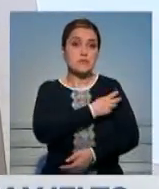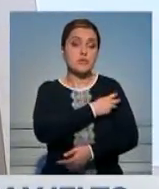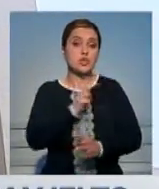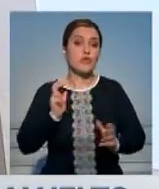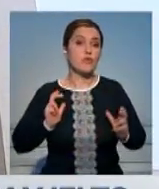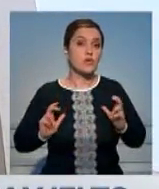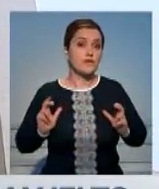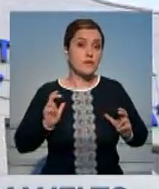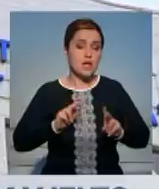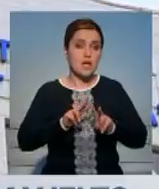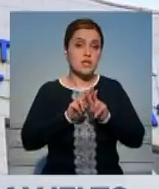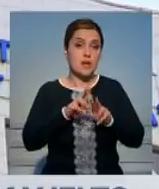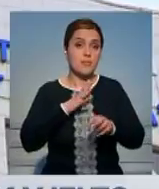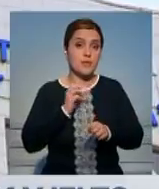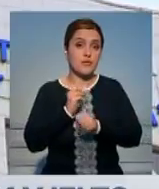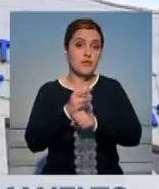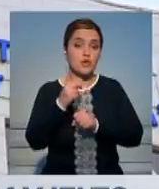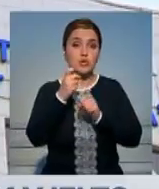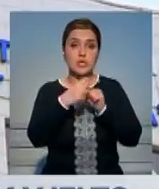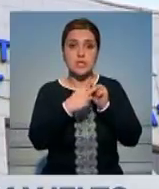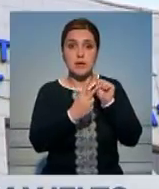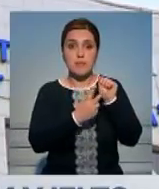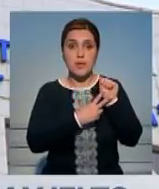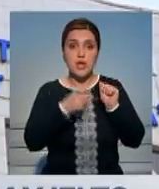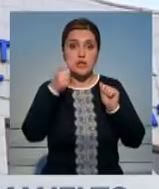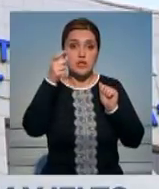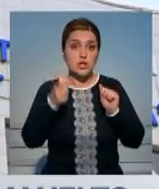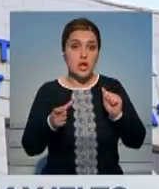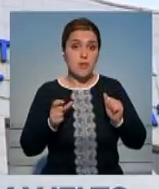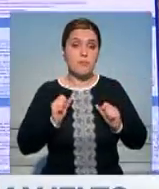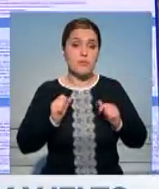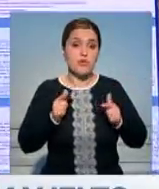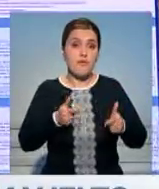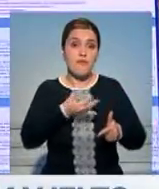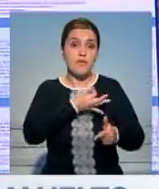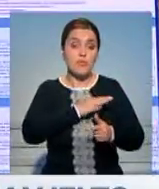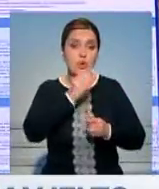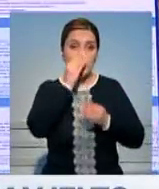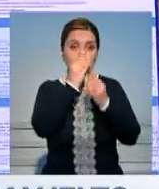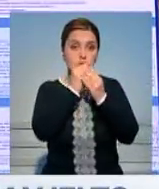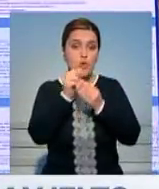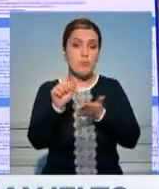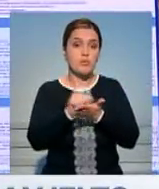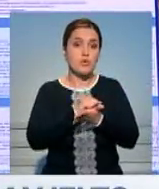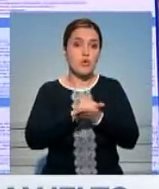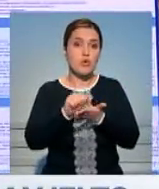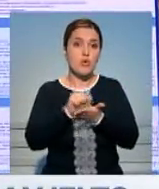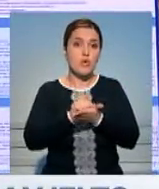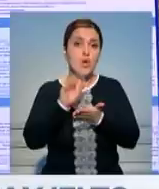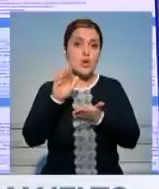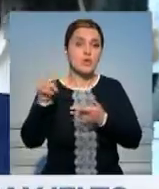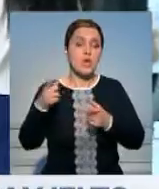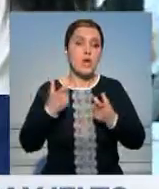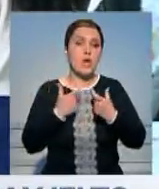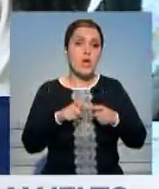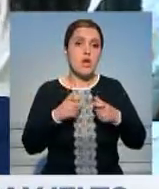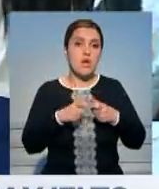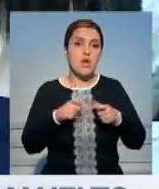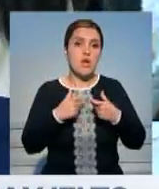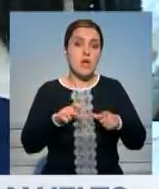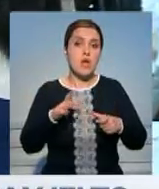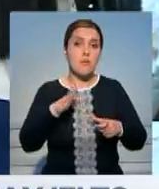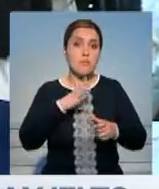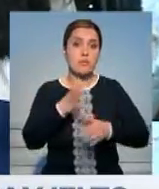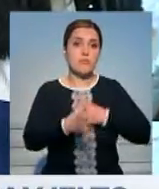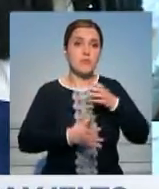Напомню, из медицинского университета Астана было отчислено 117 студентов, которые при поступлении воспользовались поддельными сертификатами о сдаче